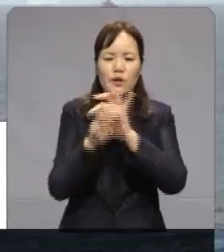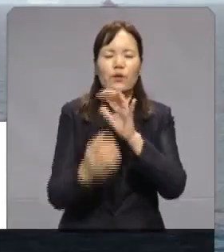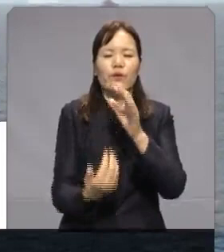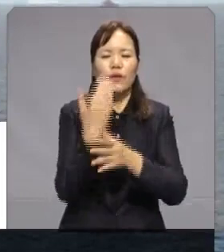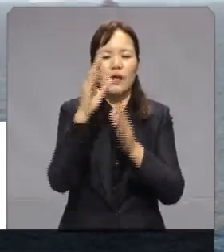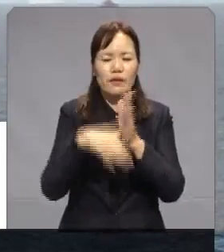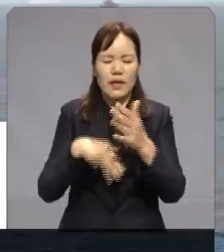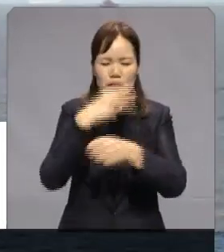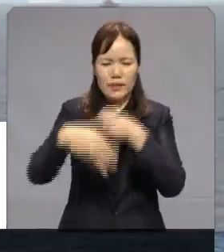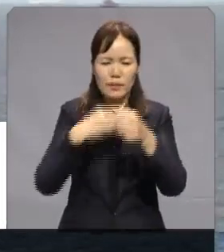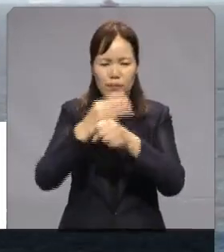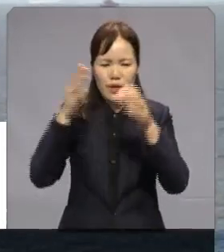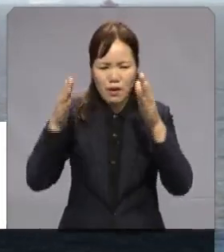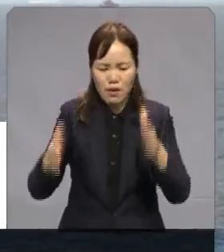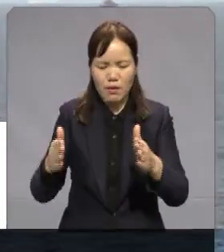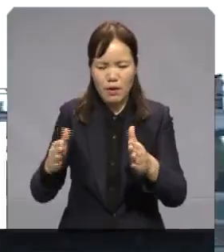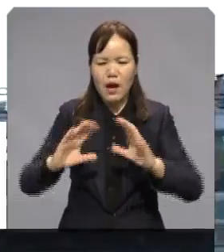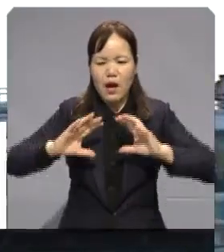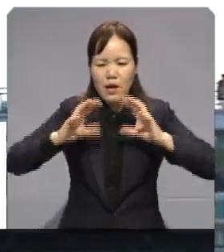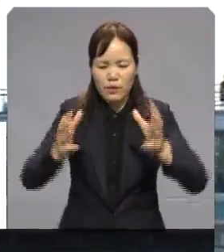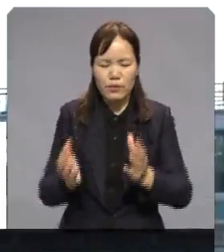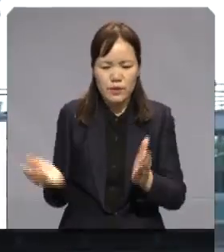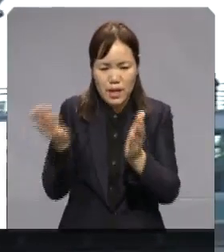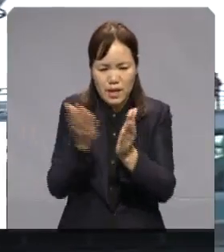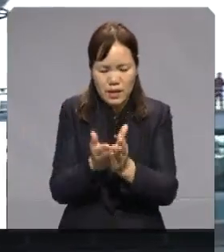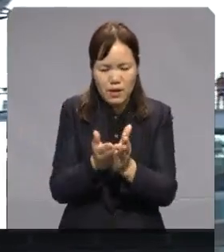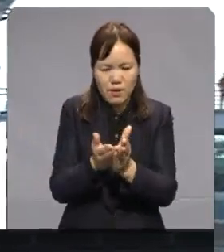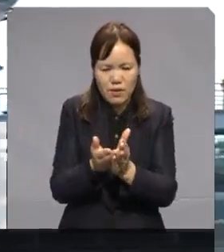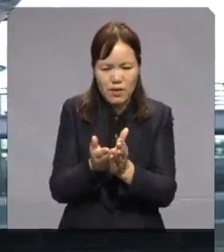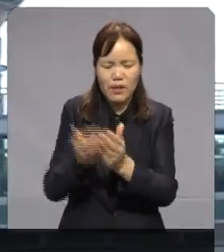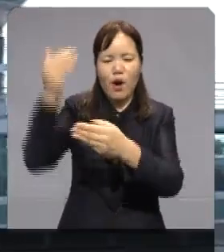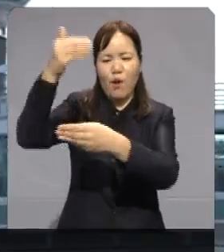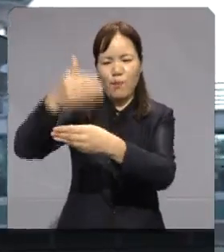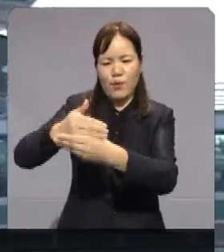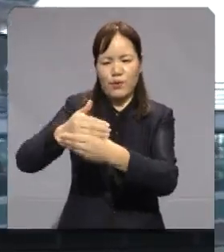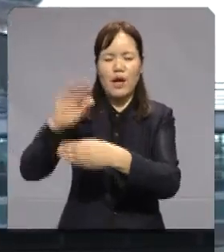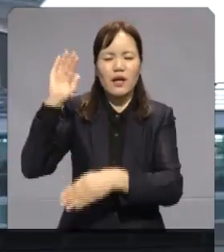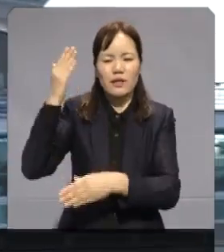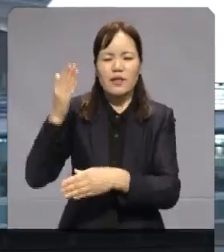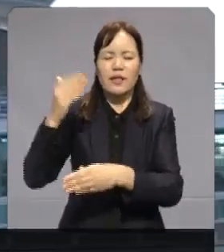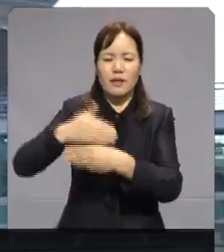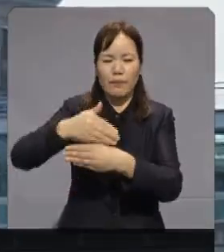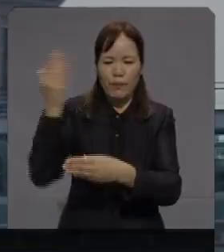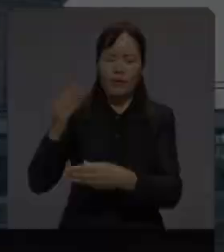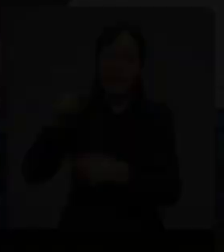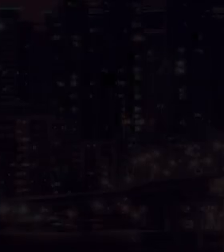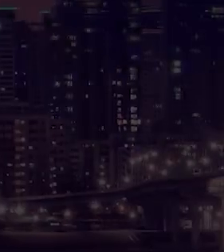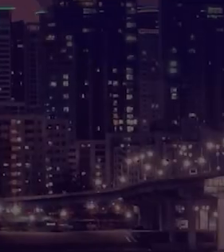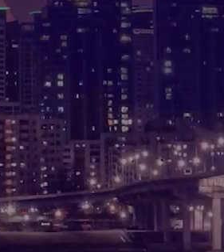3년간 칭다오 크루즈 국제 여객 터미널에 문을 닫았다가 최근 운영을